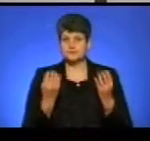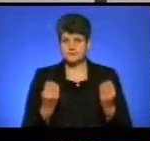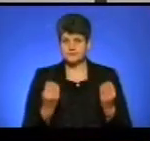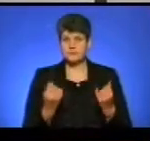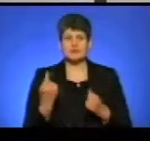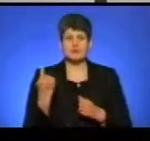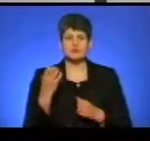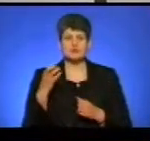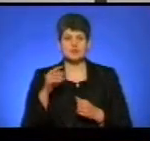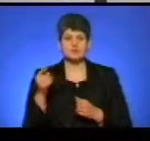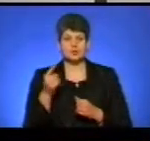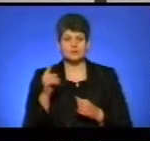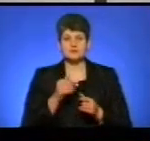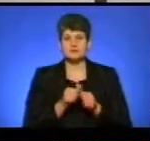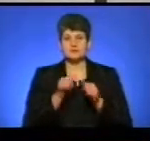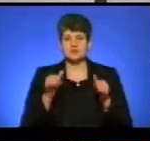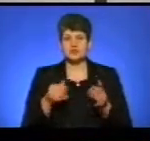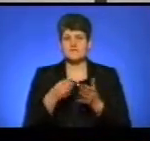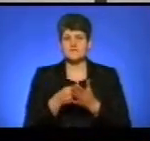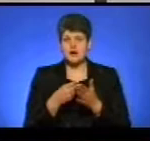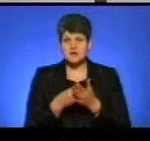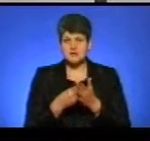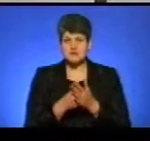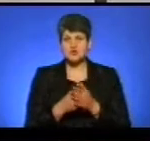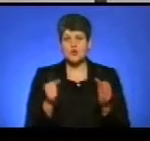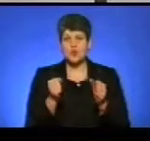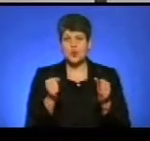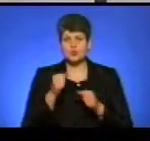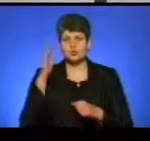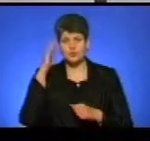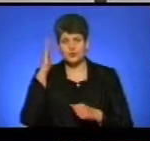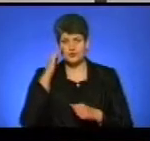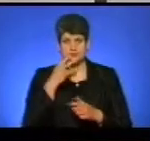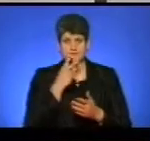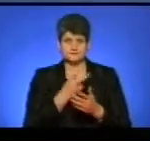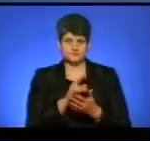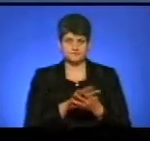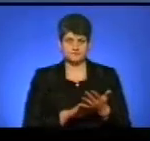січня у Тернополі зросте вартість холодної води. Також у випуску дивіться про таке.